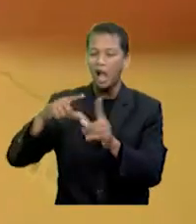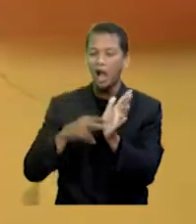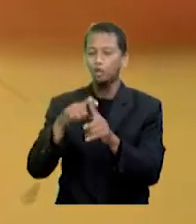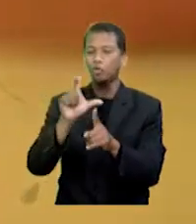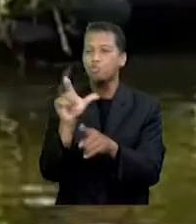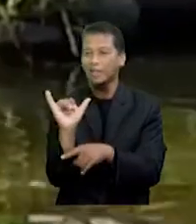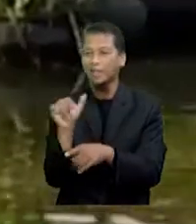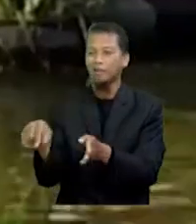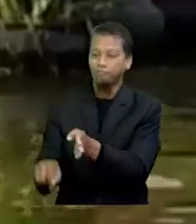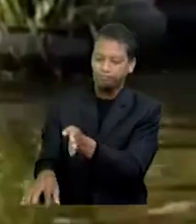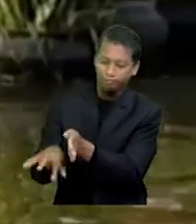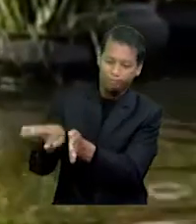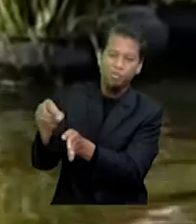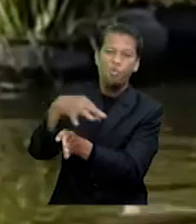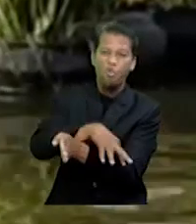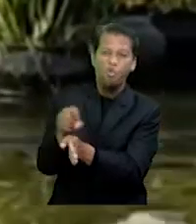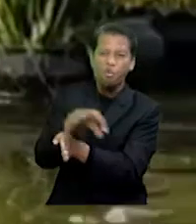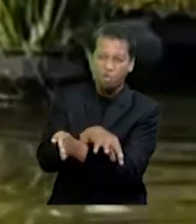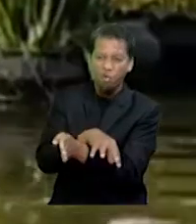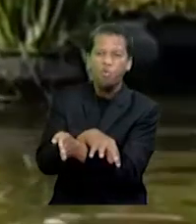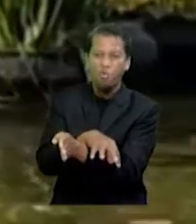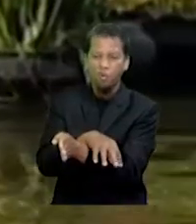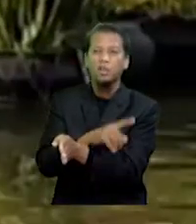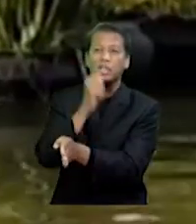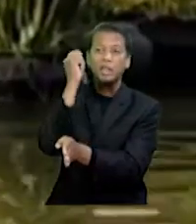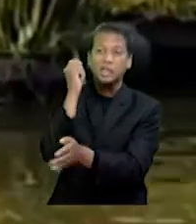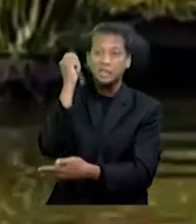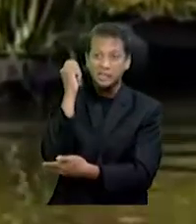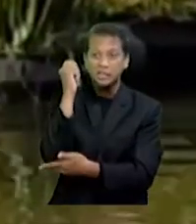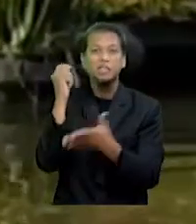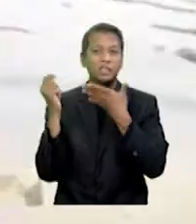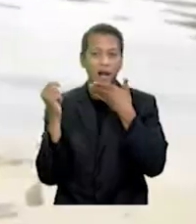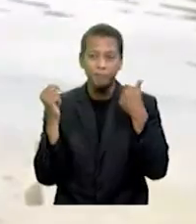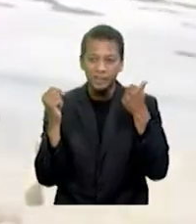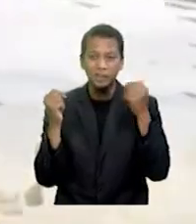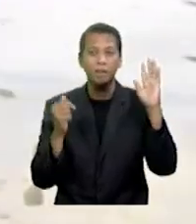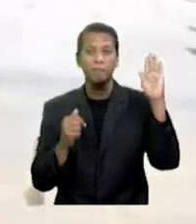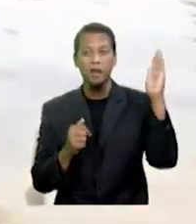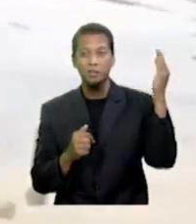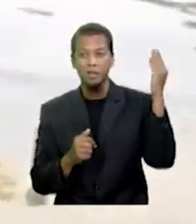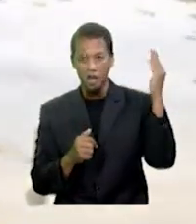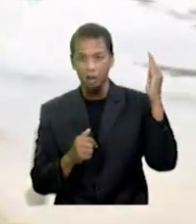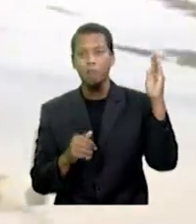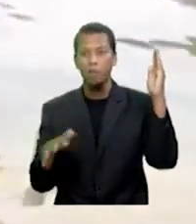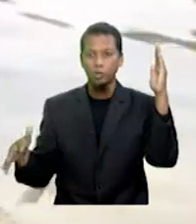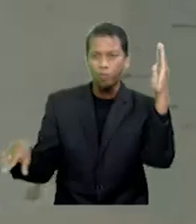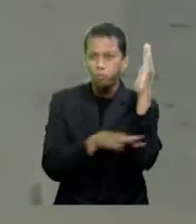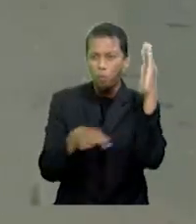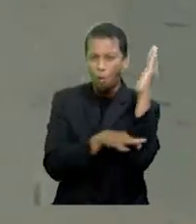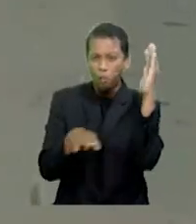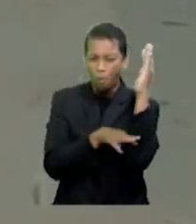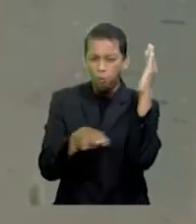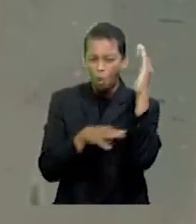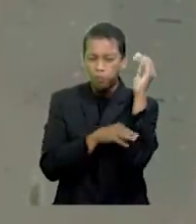Pangandaran, banjir kiriman dari wilayah lain seperti Tasik, Ciamis, dan Banjar juga membuat tanggul perbatasan jebol akibat tidak kuat menahan debit